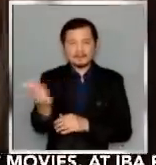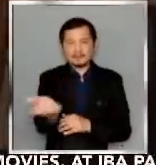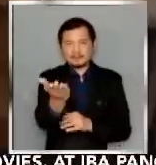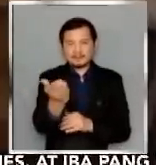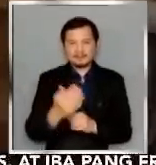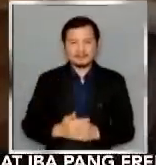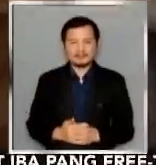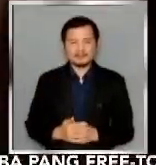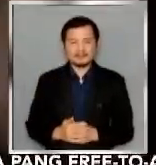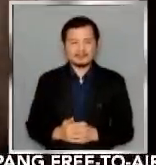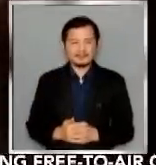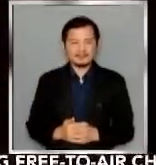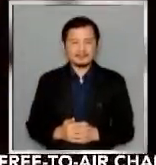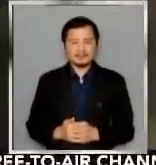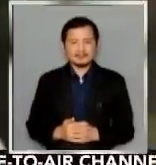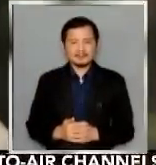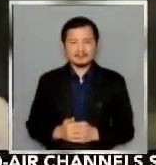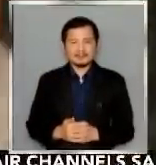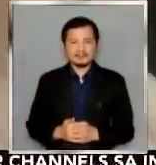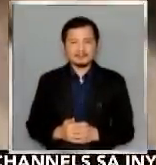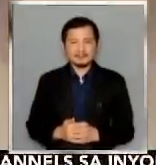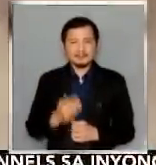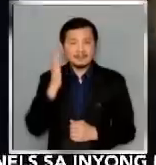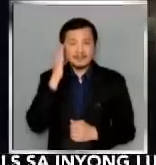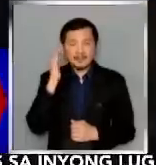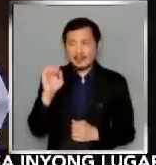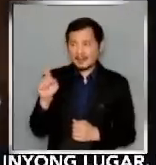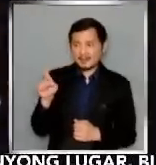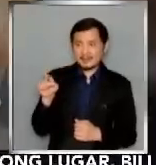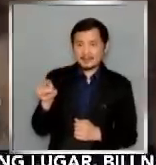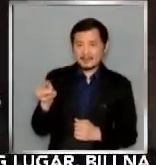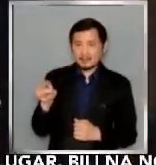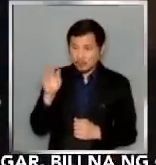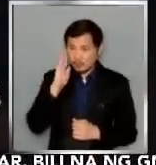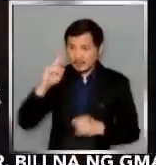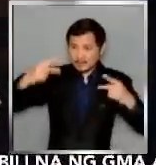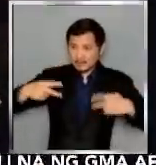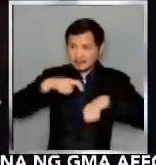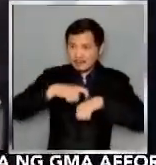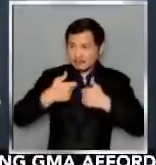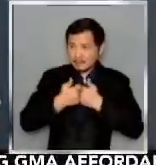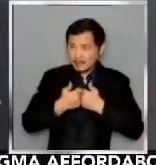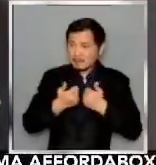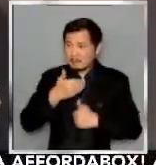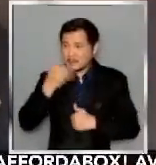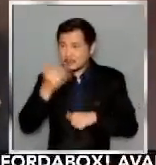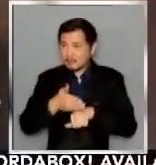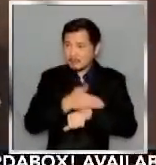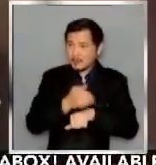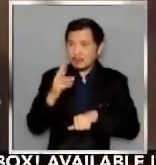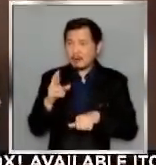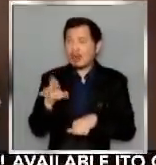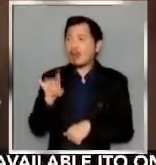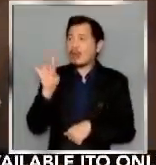Kung mag-cruise muli alandas na mag-ex, will love be sweeter the second time around o death malang? Yan ang dilema sa latest episode